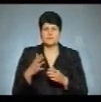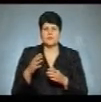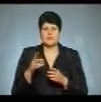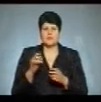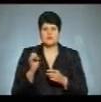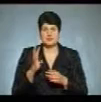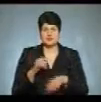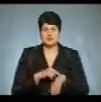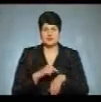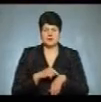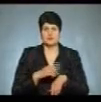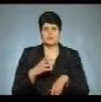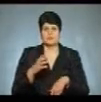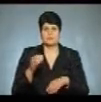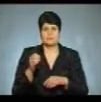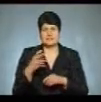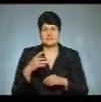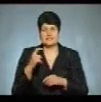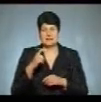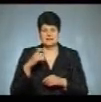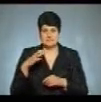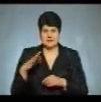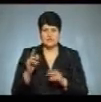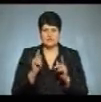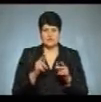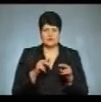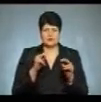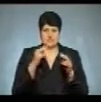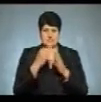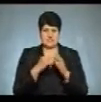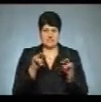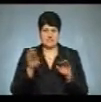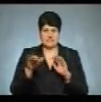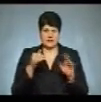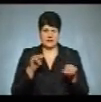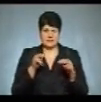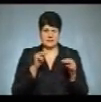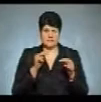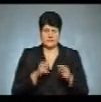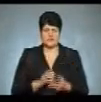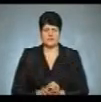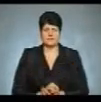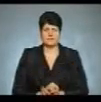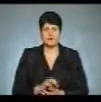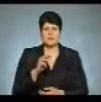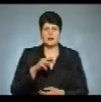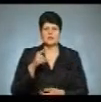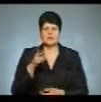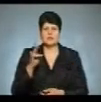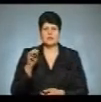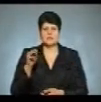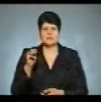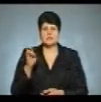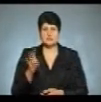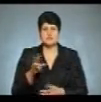на 14-15 хвилин, в яке викликали свідків згідно реєстру. Михайло Гнатишин, батько загиблого Віталія